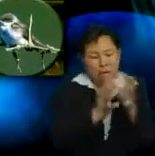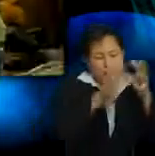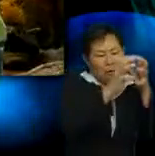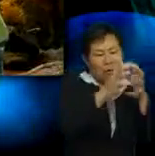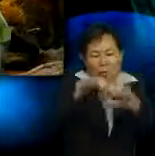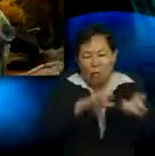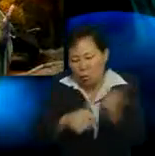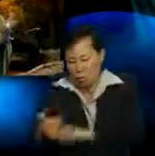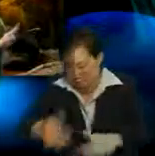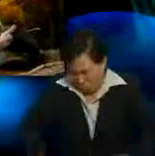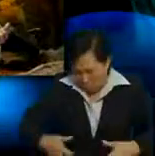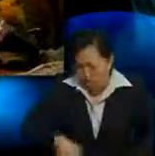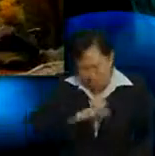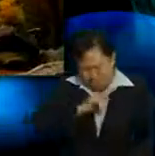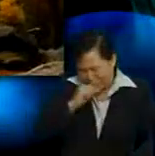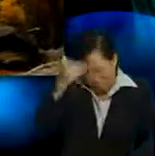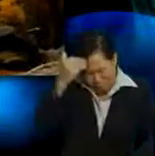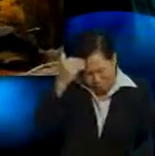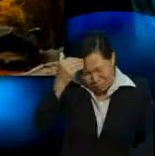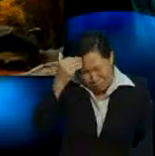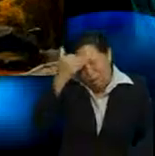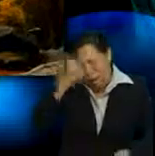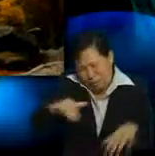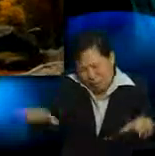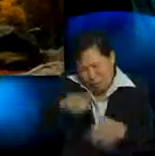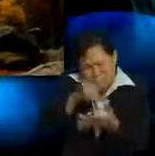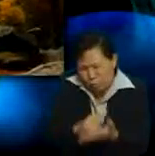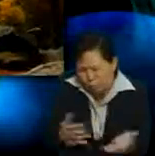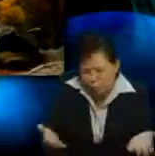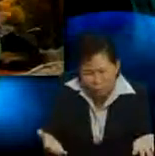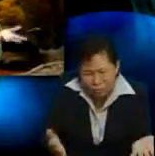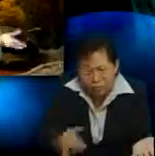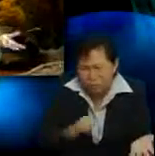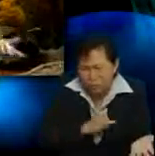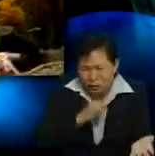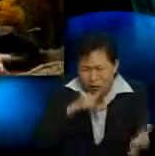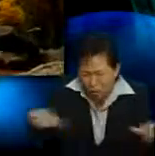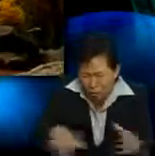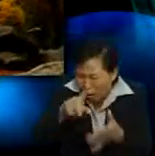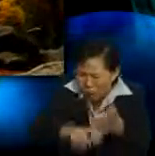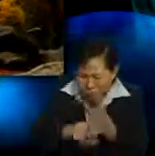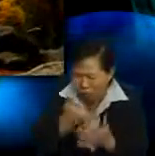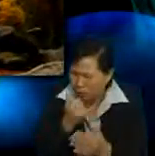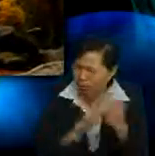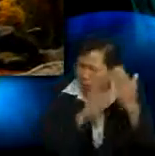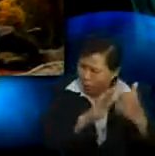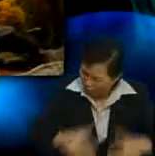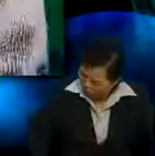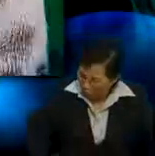monyet. Saya tidak tahu sebabnya ia berbuat demikian. Saya tidak melakukan apa-apa kesalahan